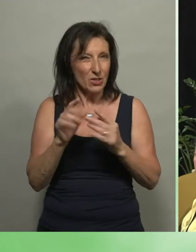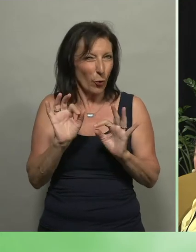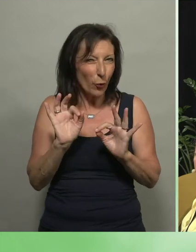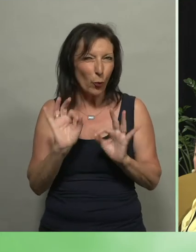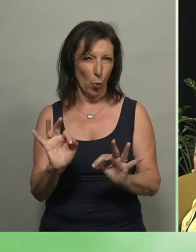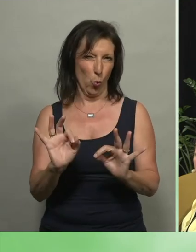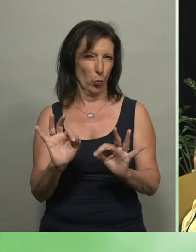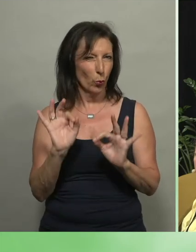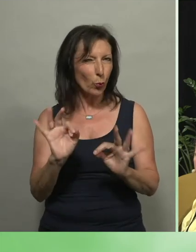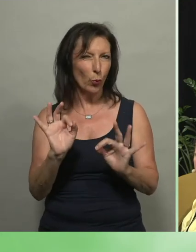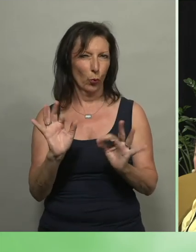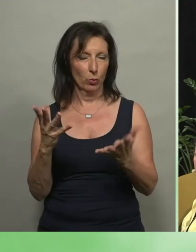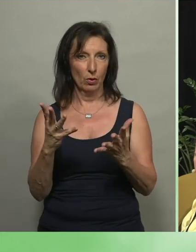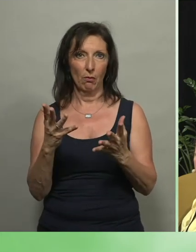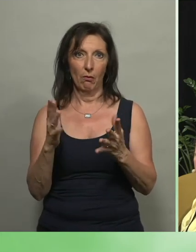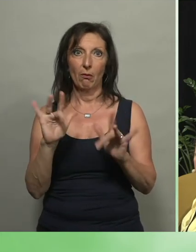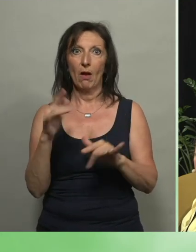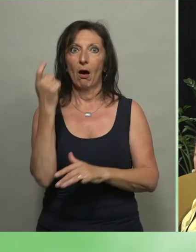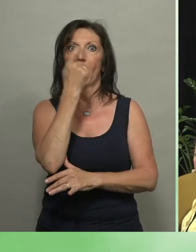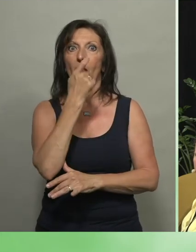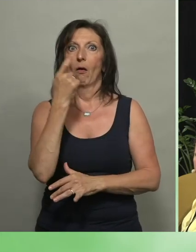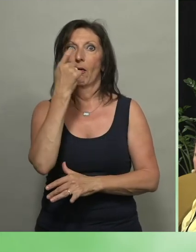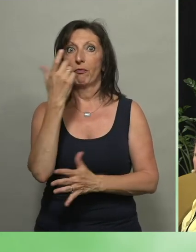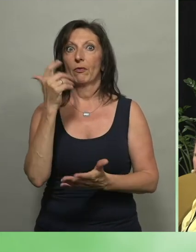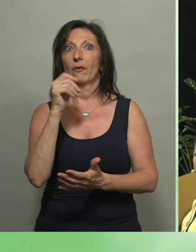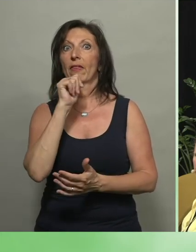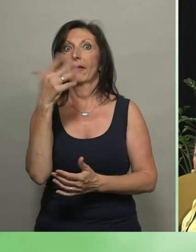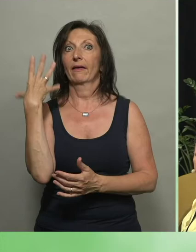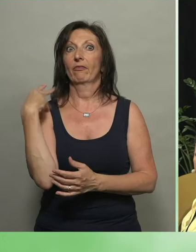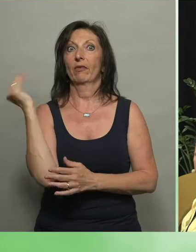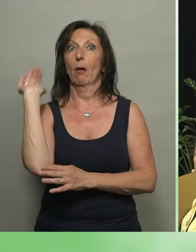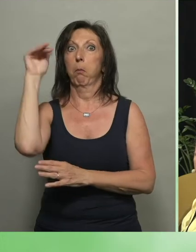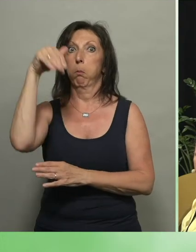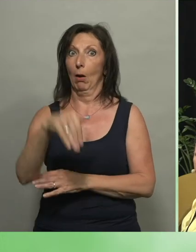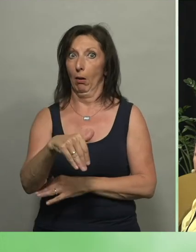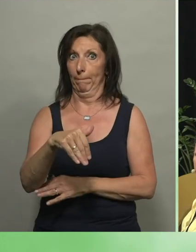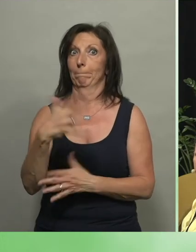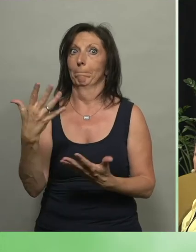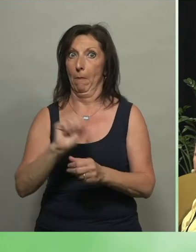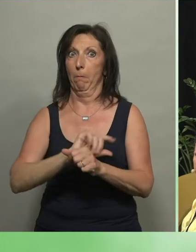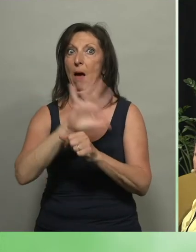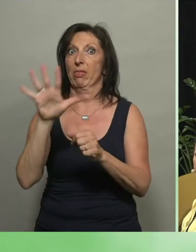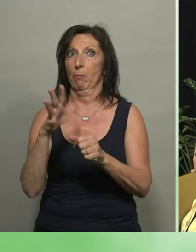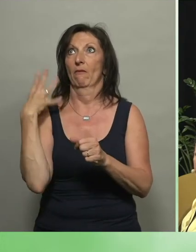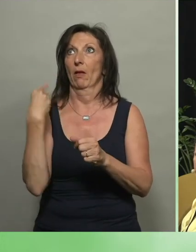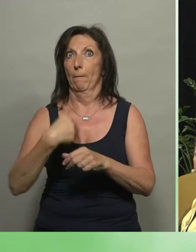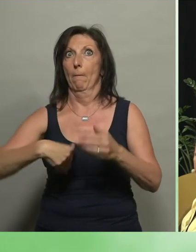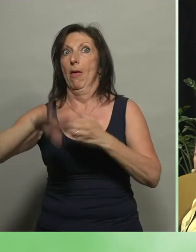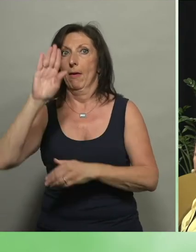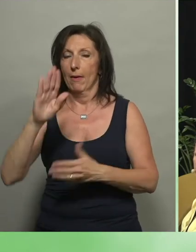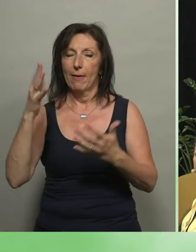gute Lage, verbunden mit der Hoffnung, dass es keine Rückschläge bei der Pandemiebekämpfung gibt, eröffnet jetzt natürlich auch